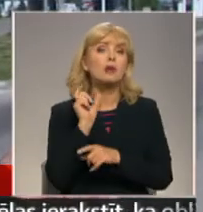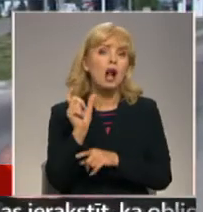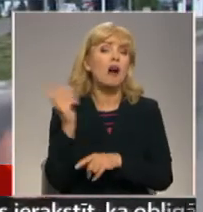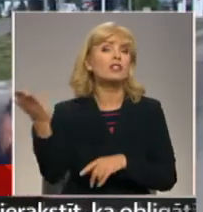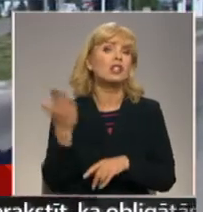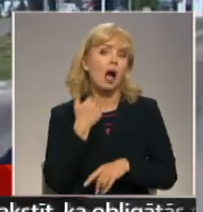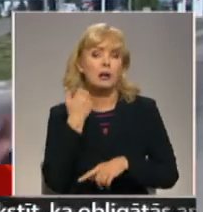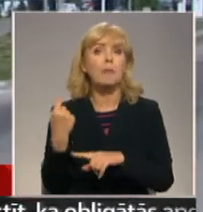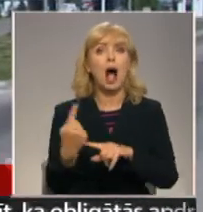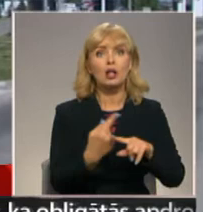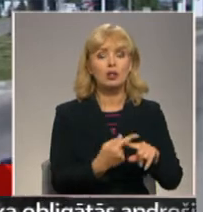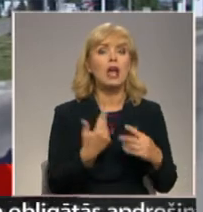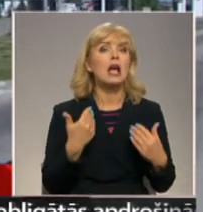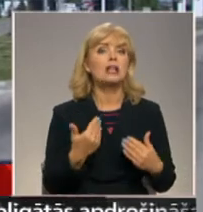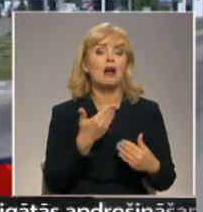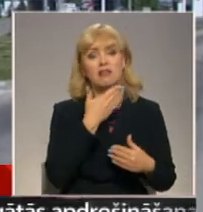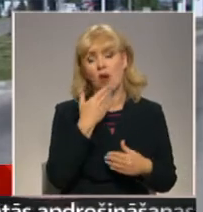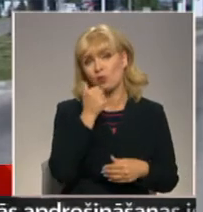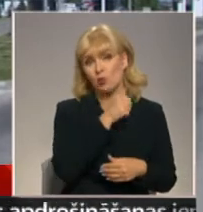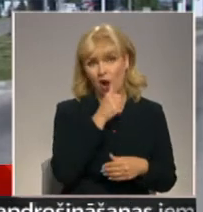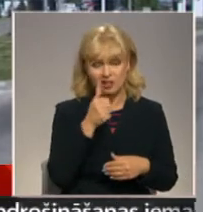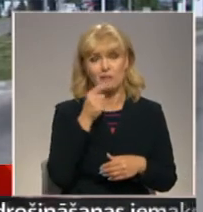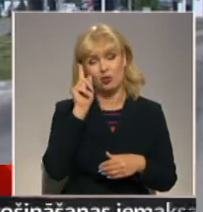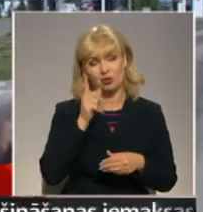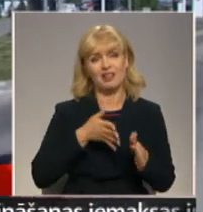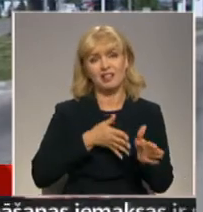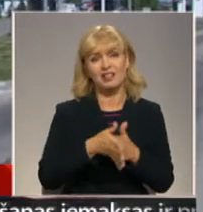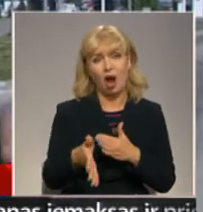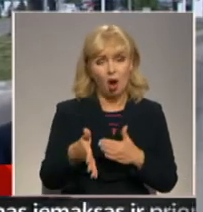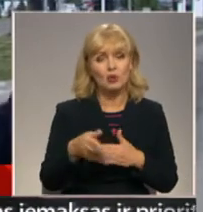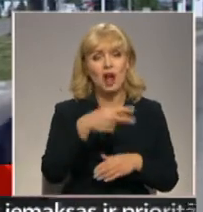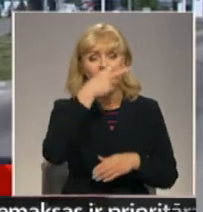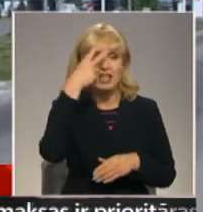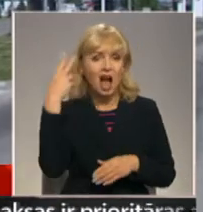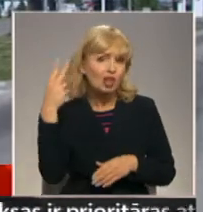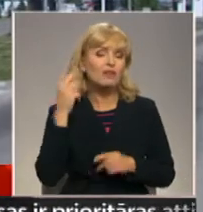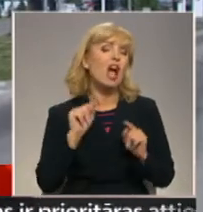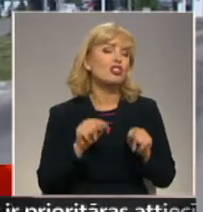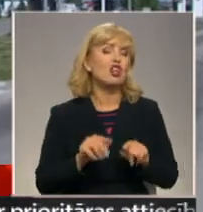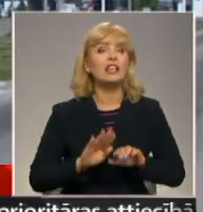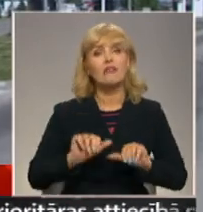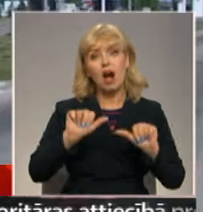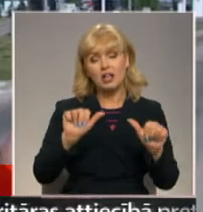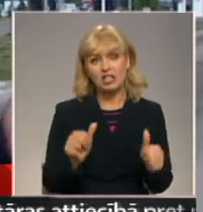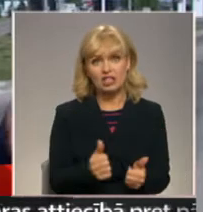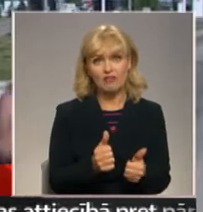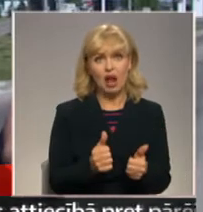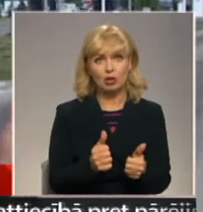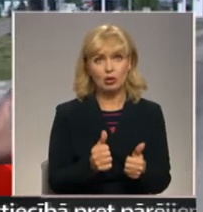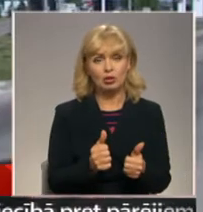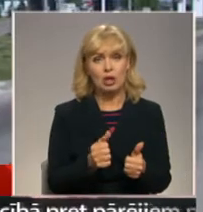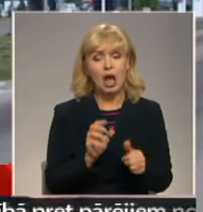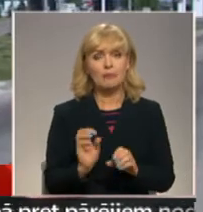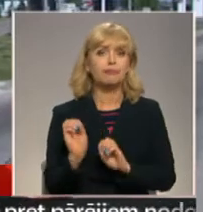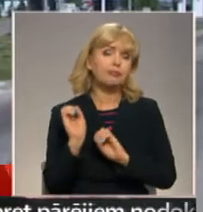no Baltkrievijas. Šobrīd nav noslēpums, viņas viss iet caur Lietuvu. Tad šeit var izveidoties